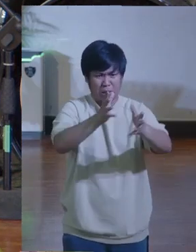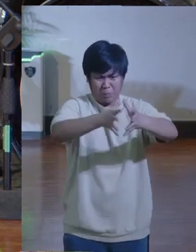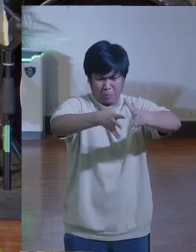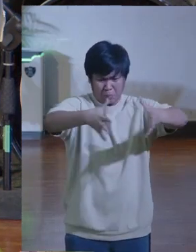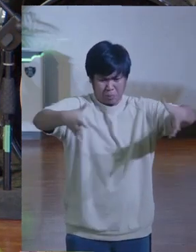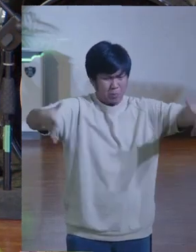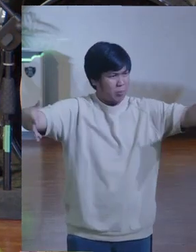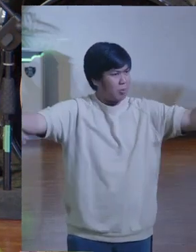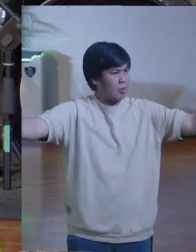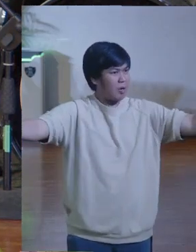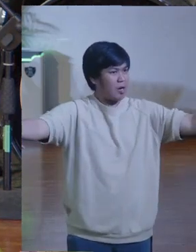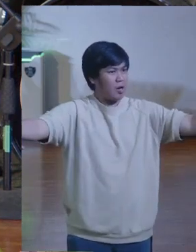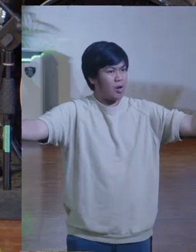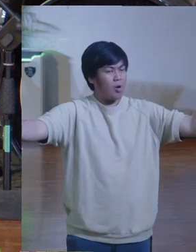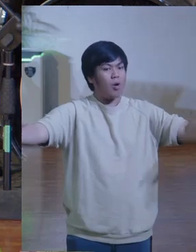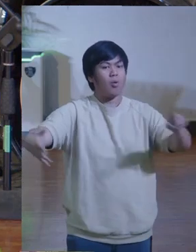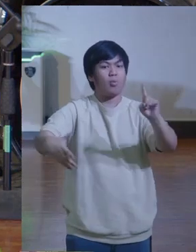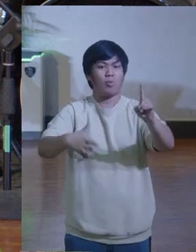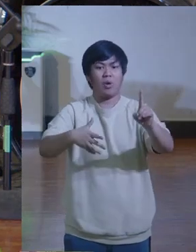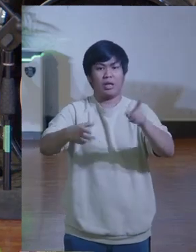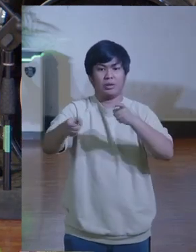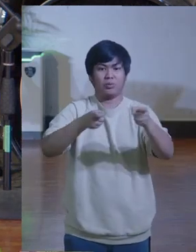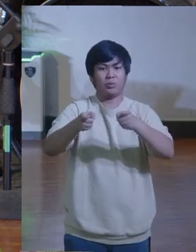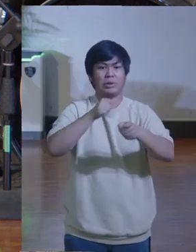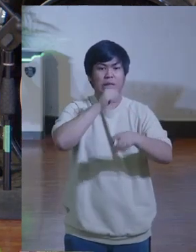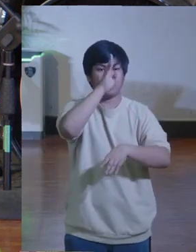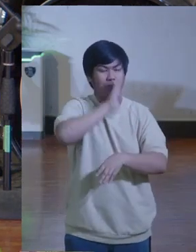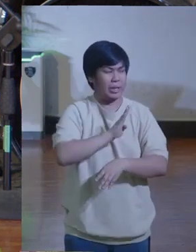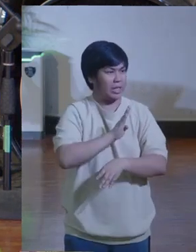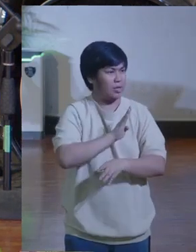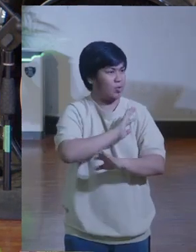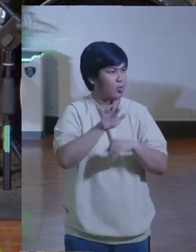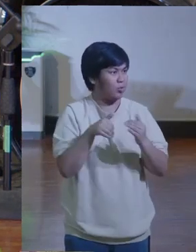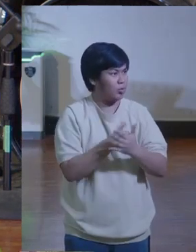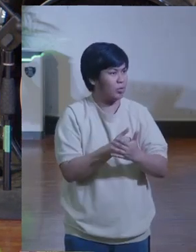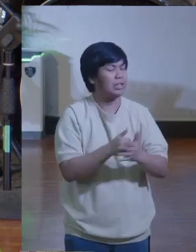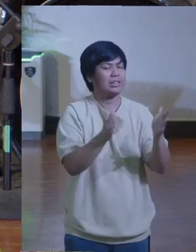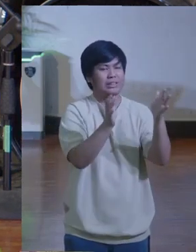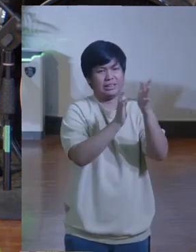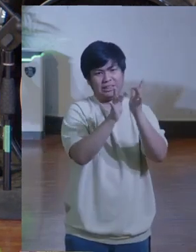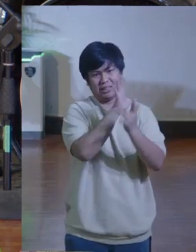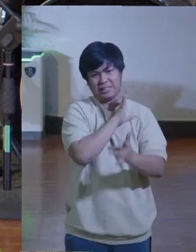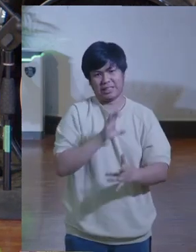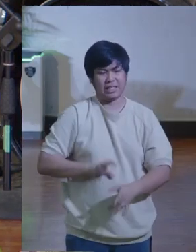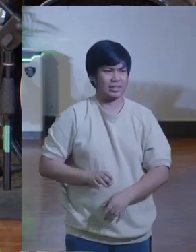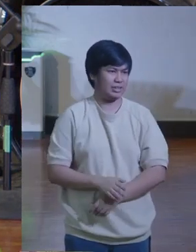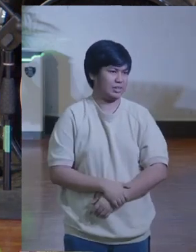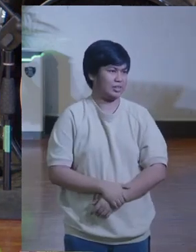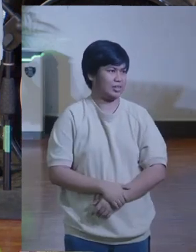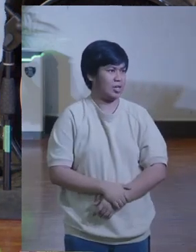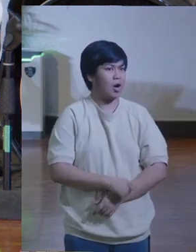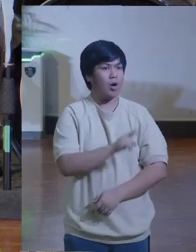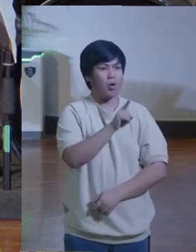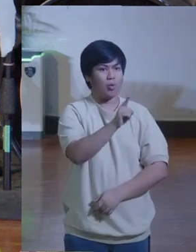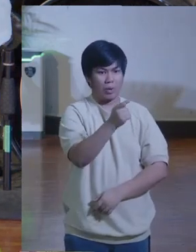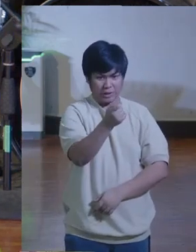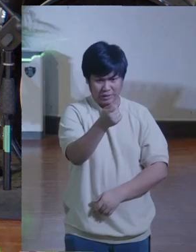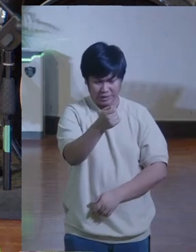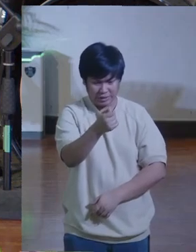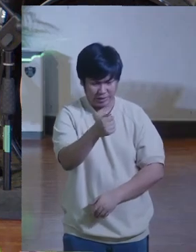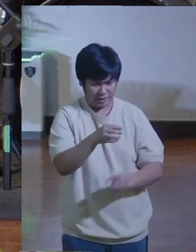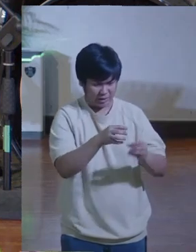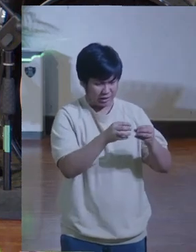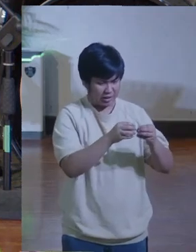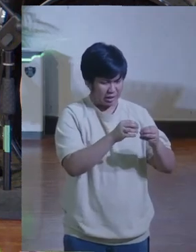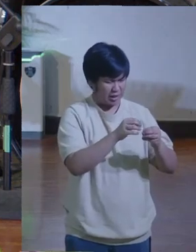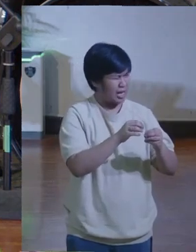ang tanging humahawak na upang hindi masira ang lahat ay ang ating Panginoong Hesus. Sa isang maliit na atom,